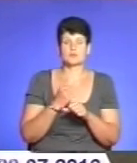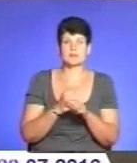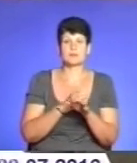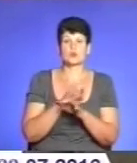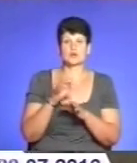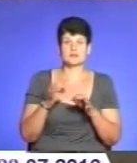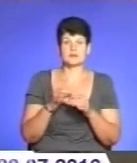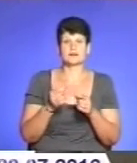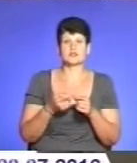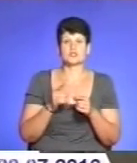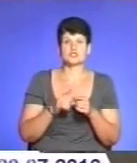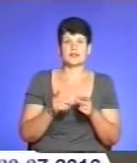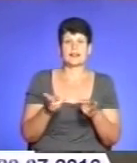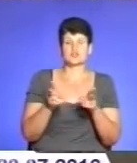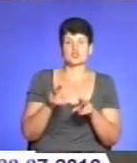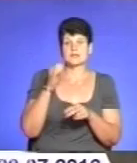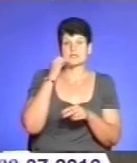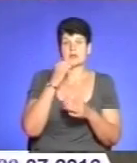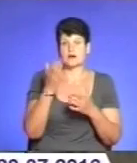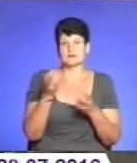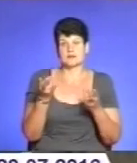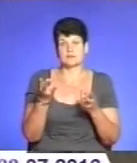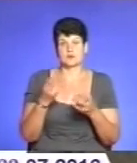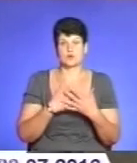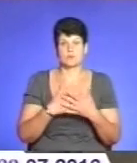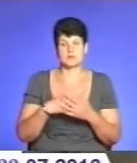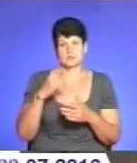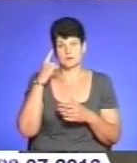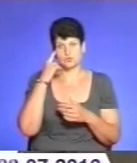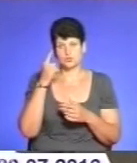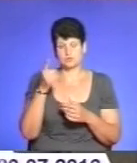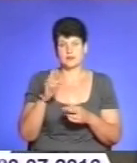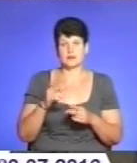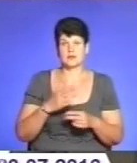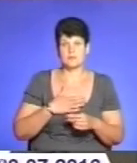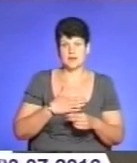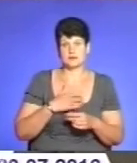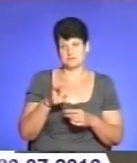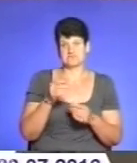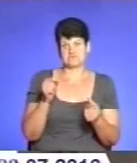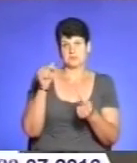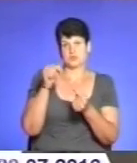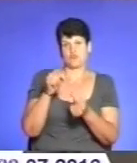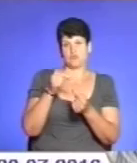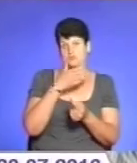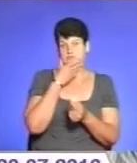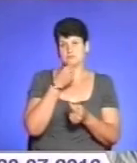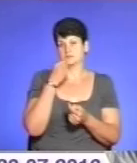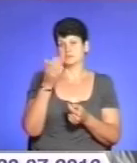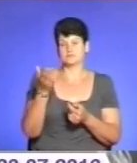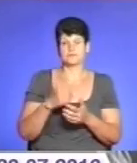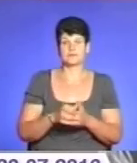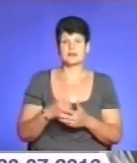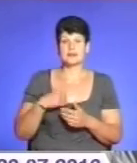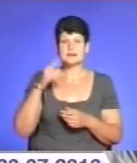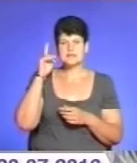проєктанти, чи лишити старий. Я думаю, потрібна громадська думка, і він, як на мене, він вписується в ансамбль цього парку. Я знаю, це вже